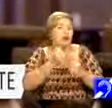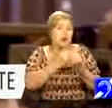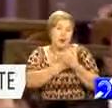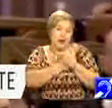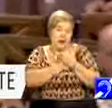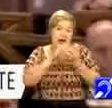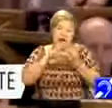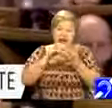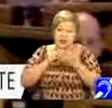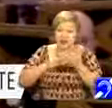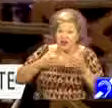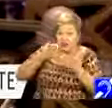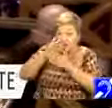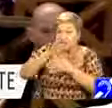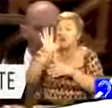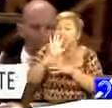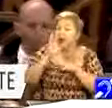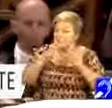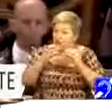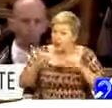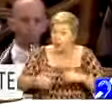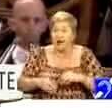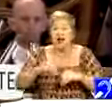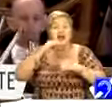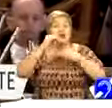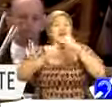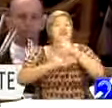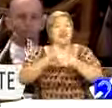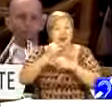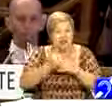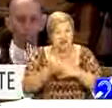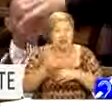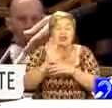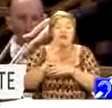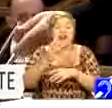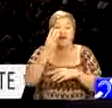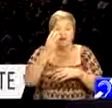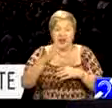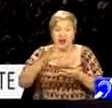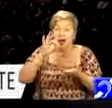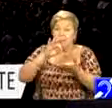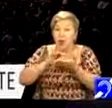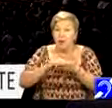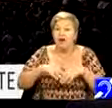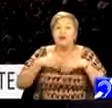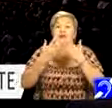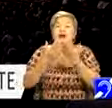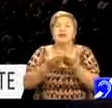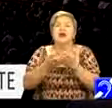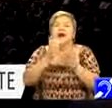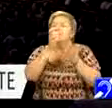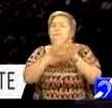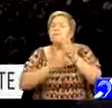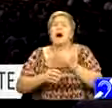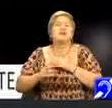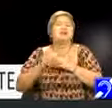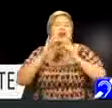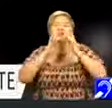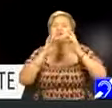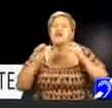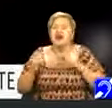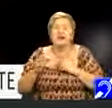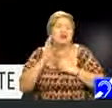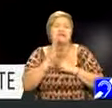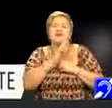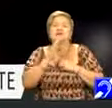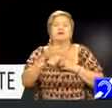fost transmisă și de TVR1, TVR Internațional și TVR3. Momentul a fost distribuit pe paginile rețelelor sociale și de